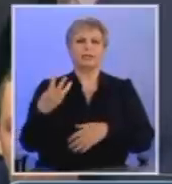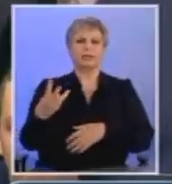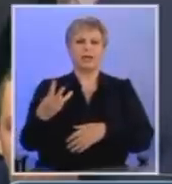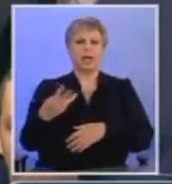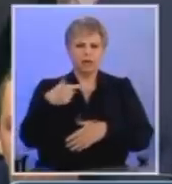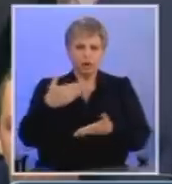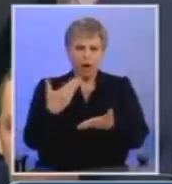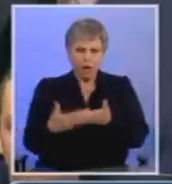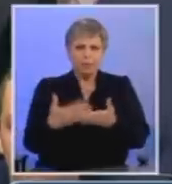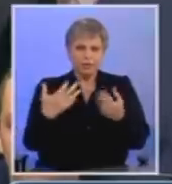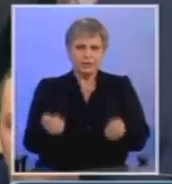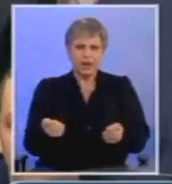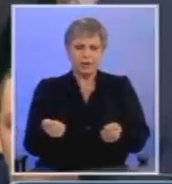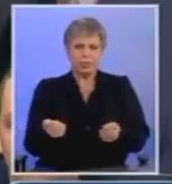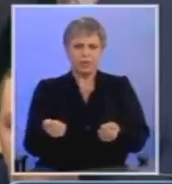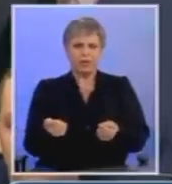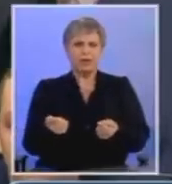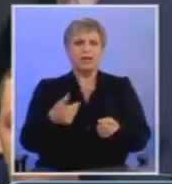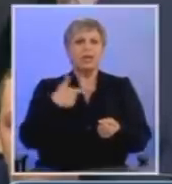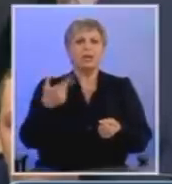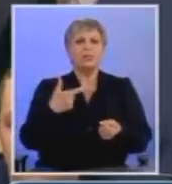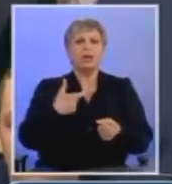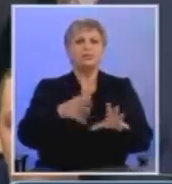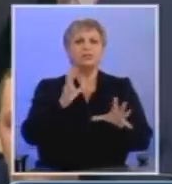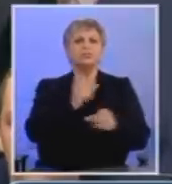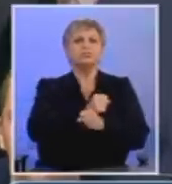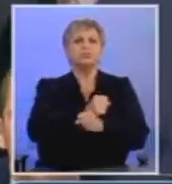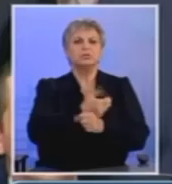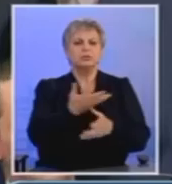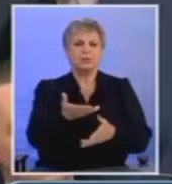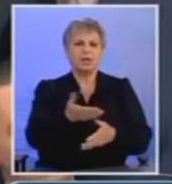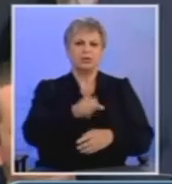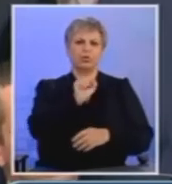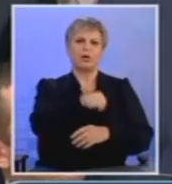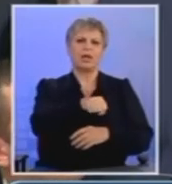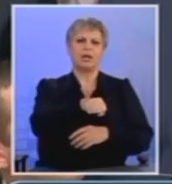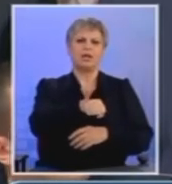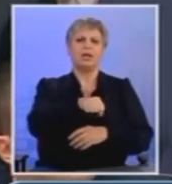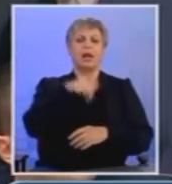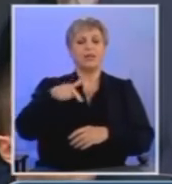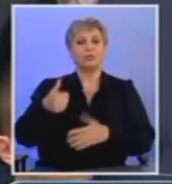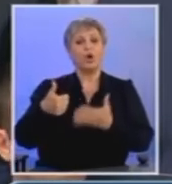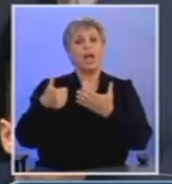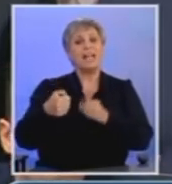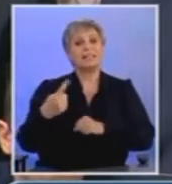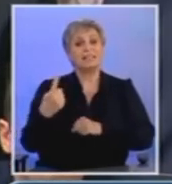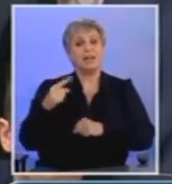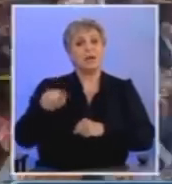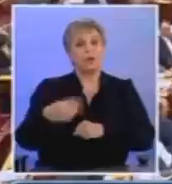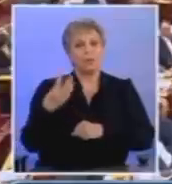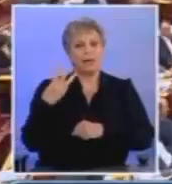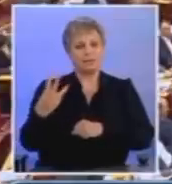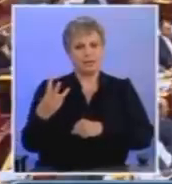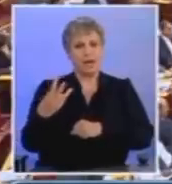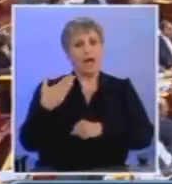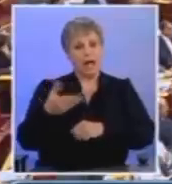πράξη. Νικητές λοιπόν οι οπαδοί του ναι ενάντια στη θέληση του λαού του 61,3. Και στο σημείο